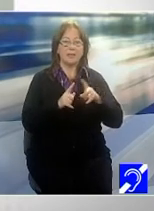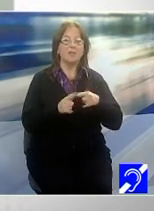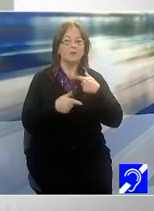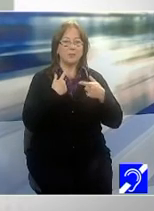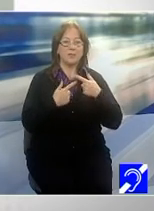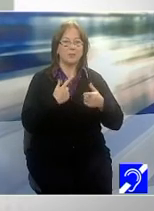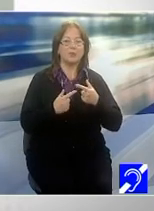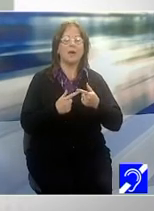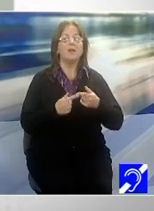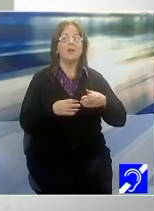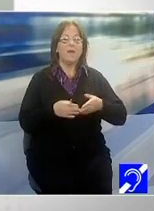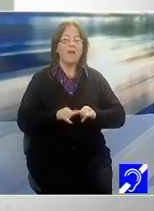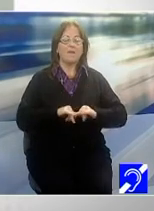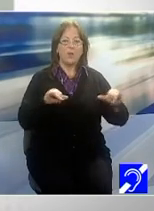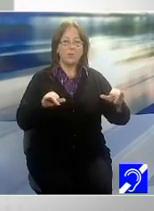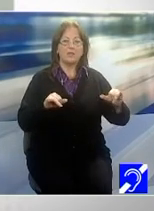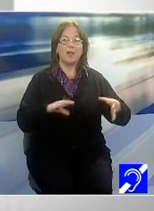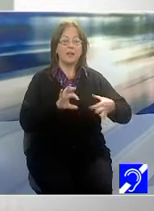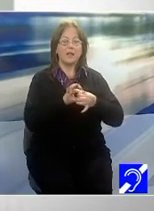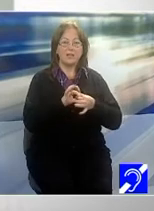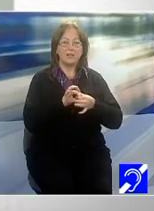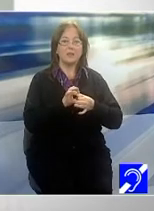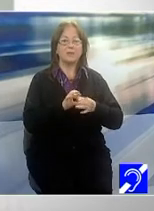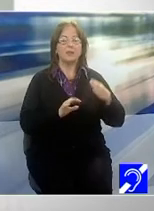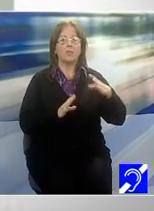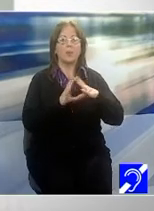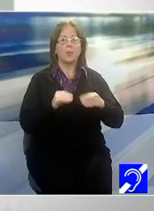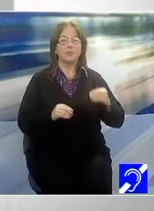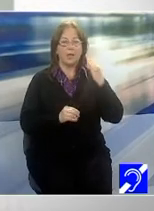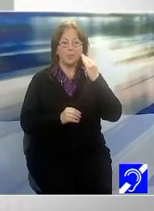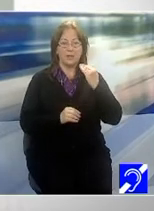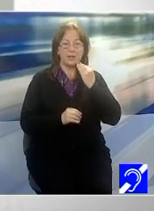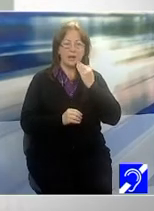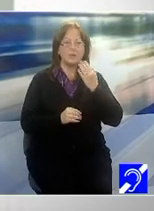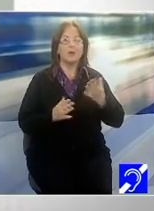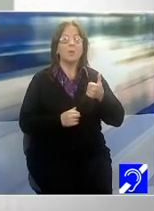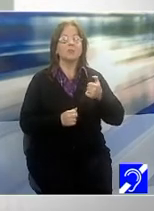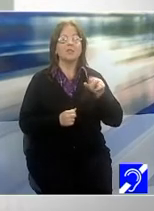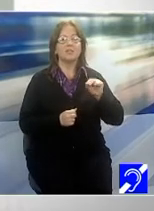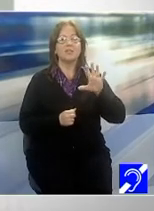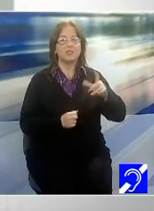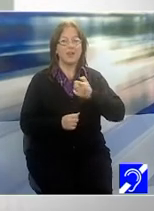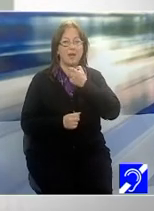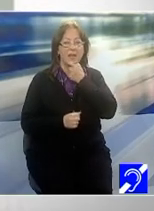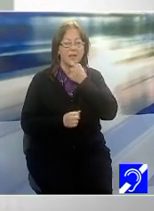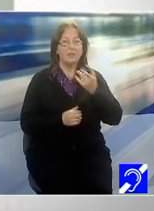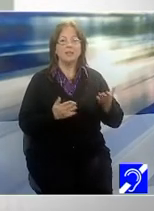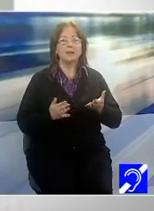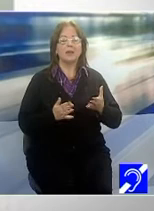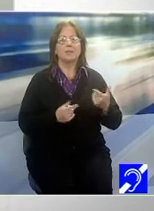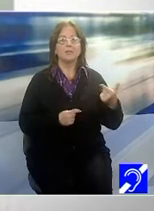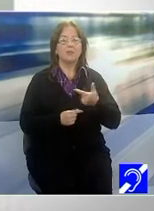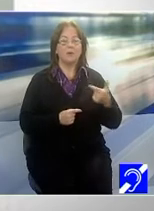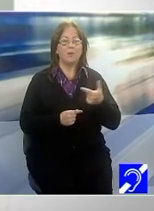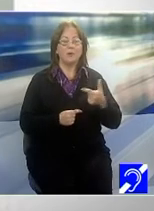relațiilor româno-americane pe parcursul celor 135 de ani de când între cele două țări au fost stabilite